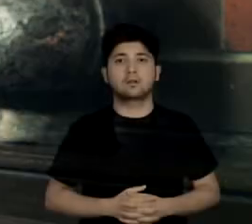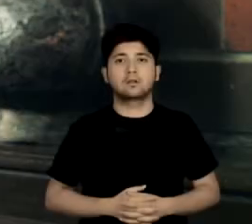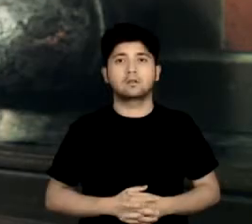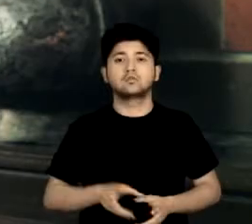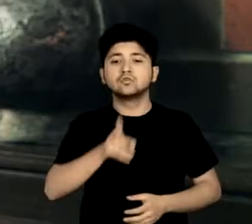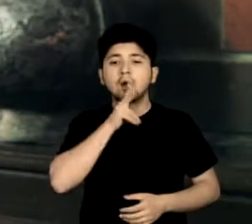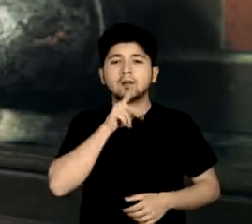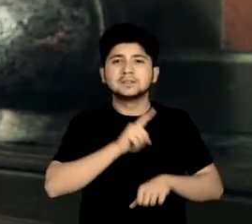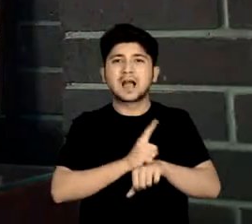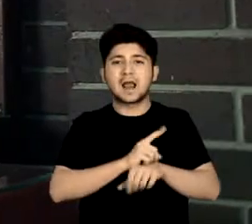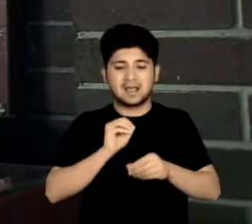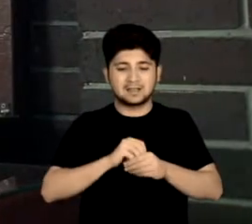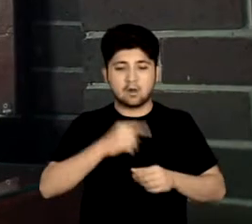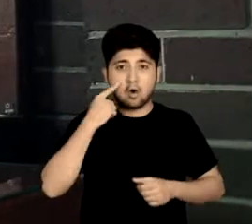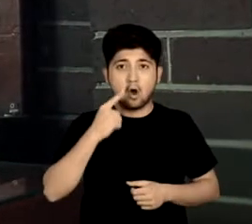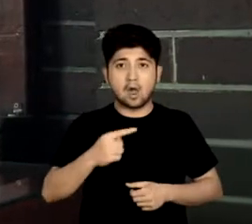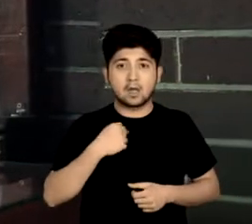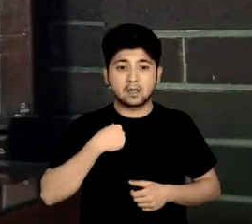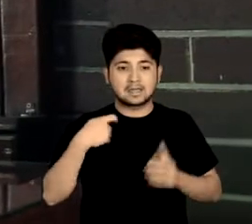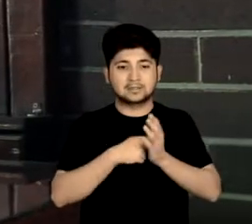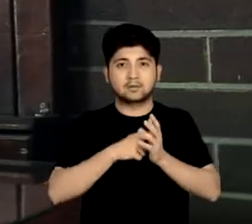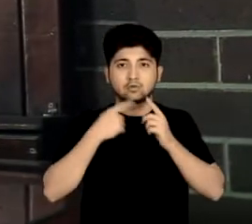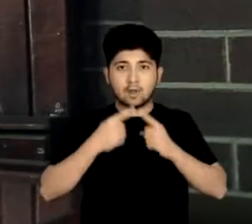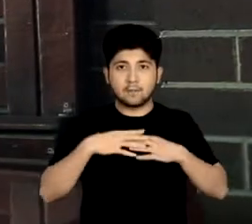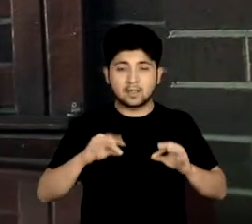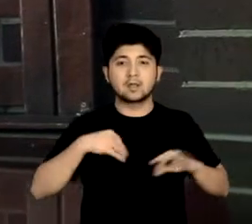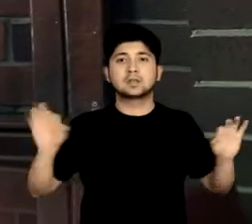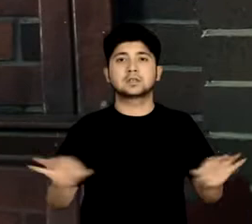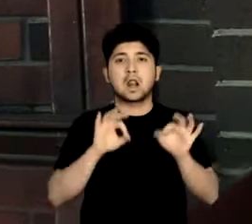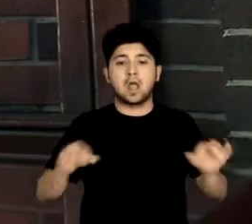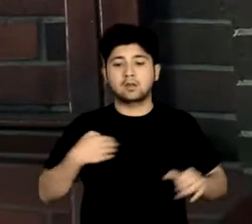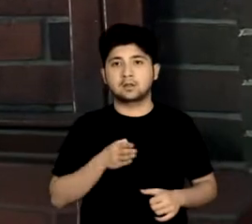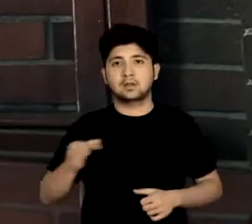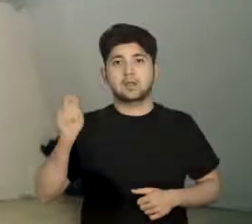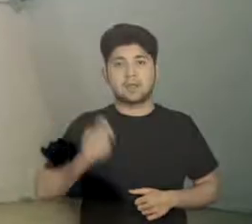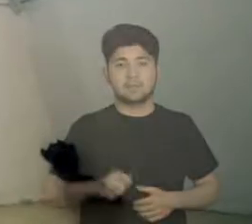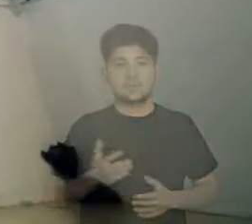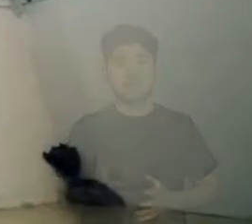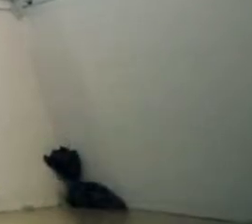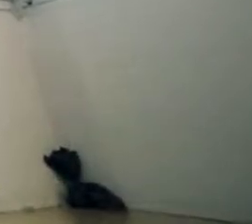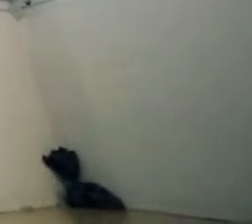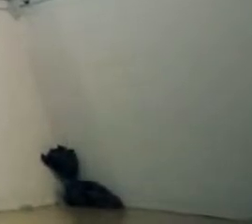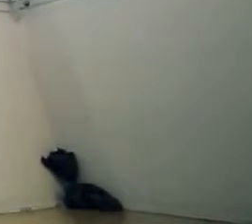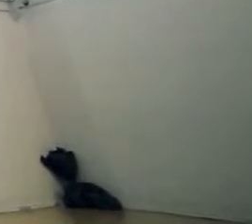Son işte saniyelerde falan artık isimlerimiz okundu. İstiklal Marşı'nı okumaya çıktık.